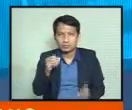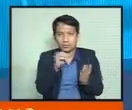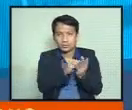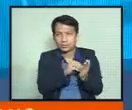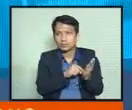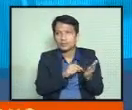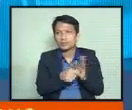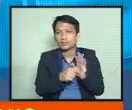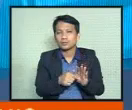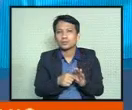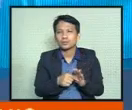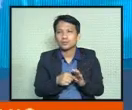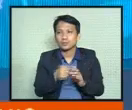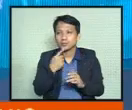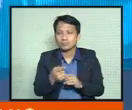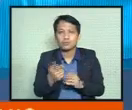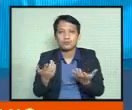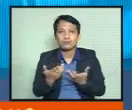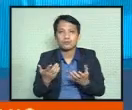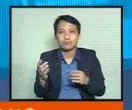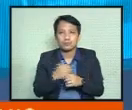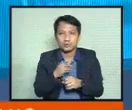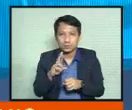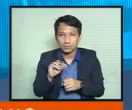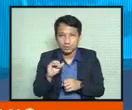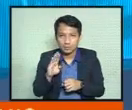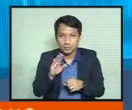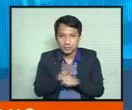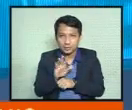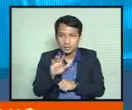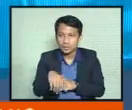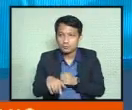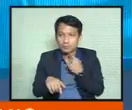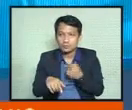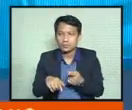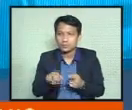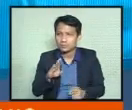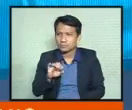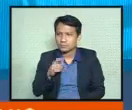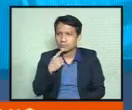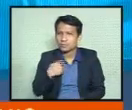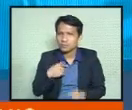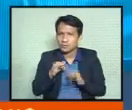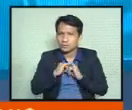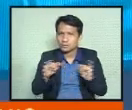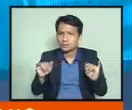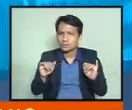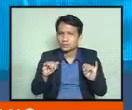nakalagay, nasentensyahan siya sa kasong rape. Wala pang pahayag ang Bucor kung ito ang